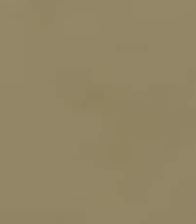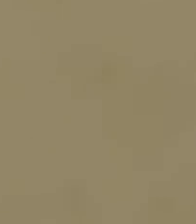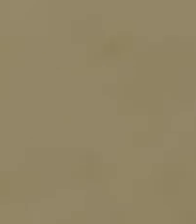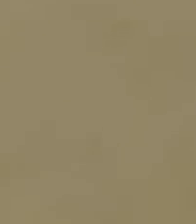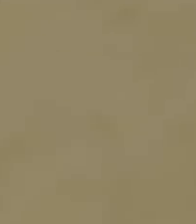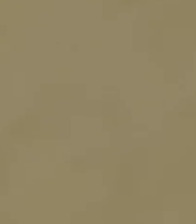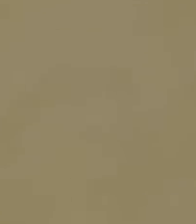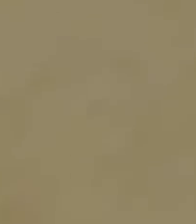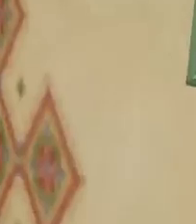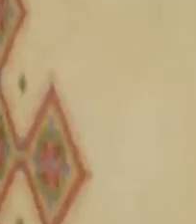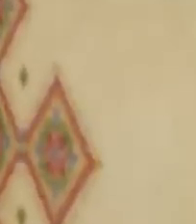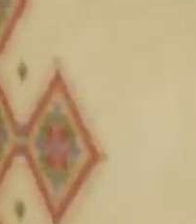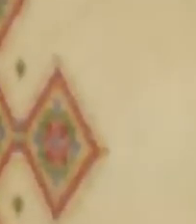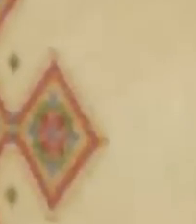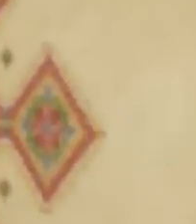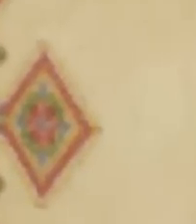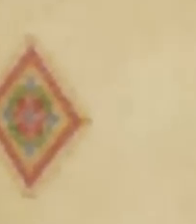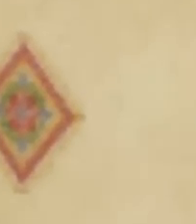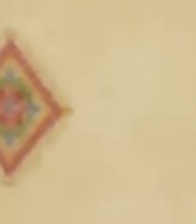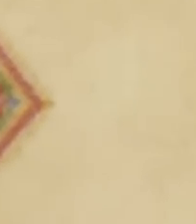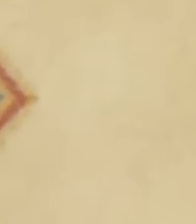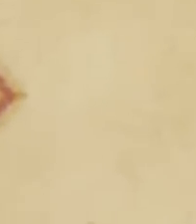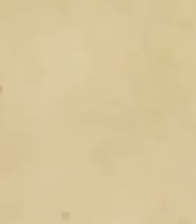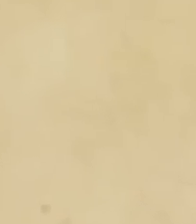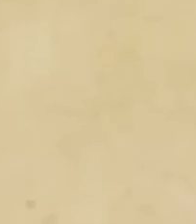መጠለያዬ፣ ሥላሴ